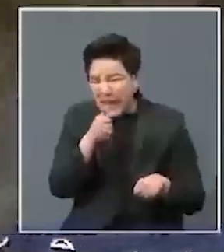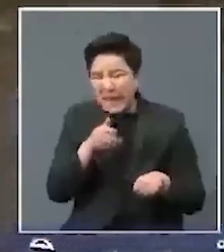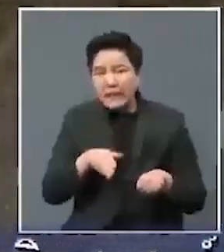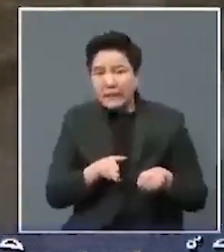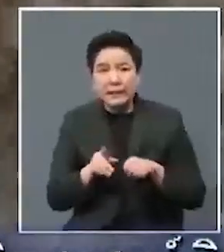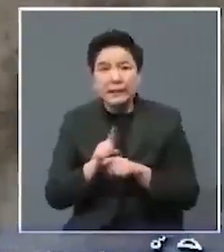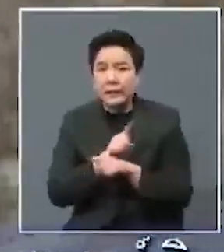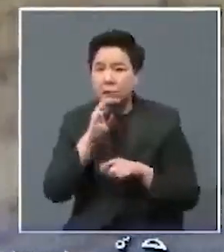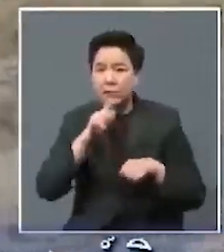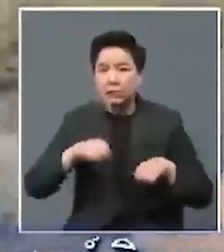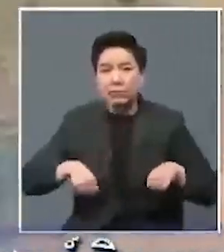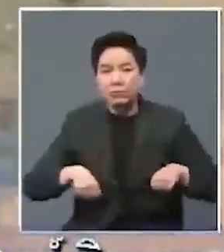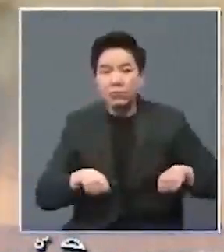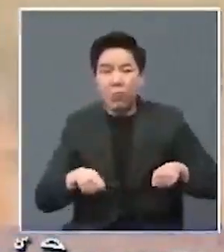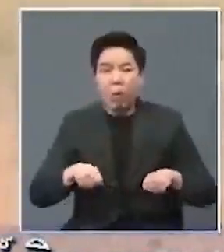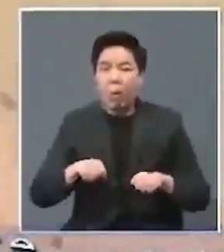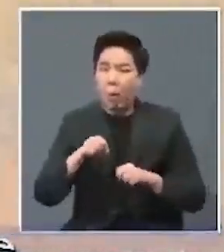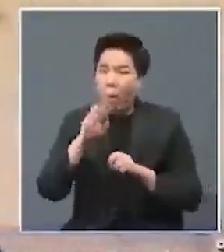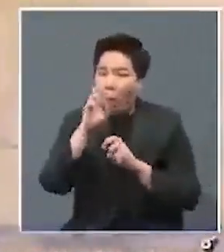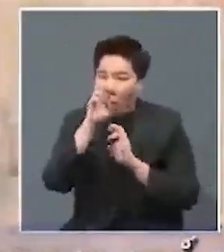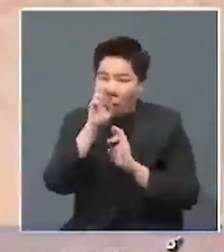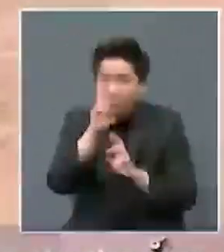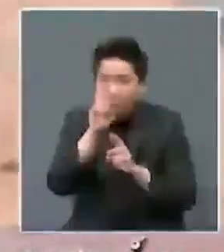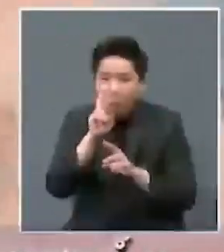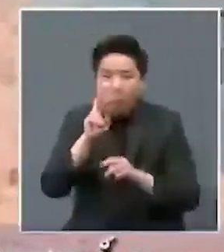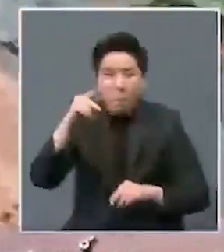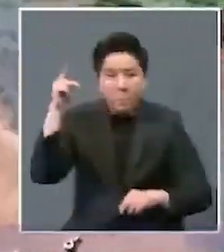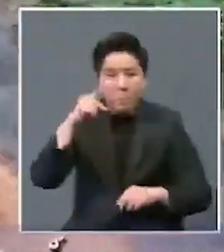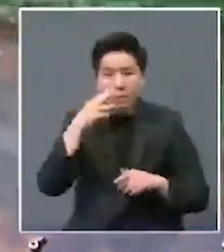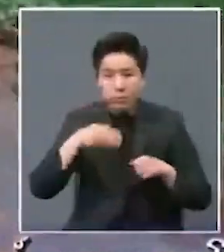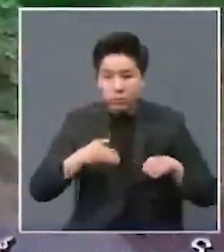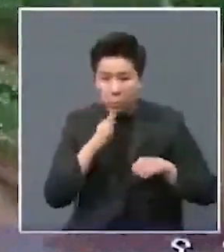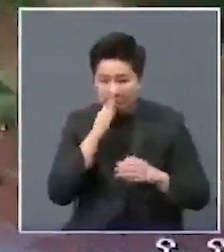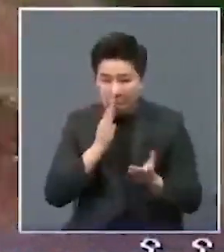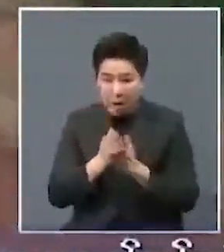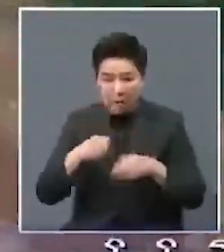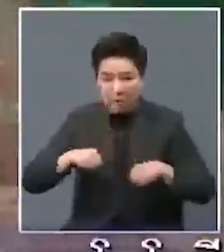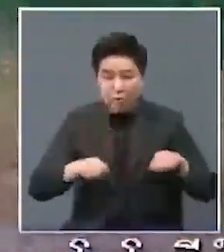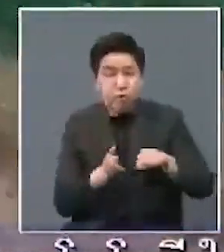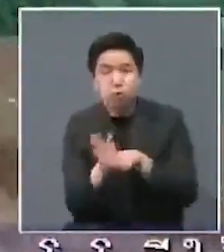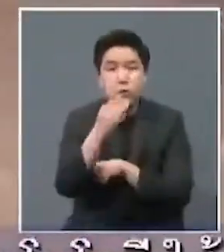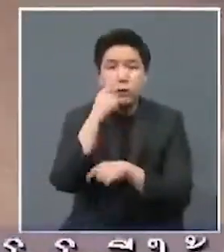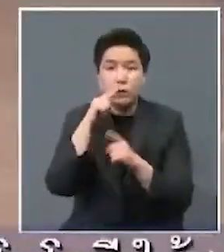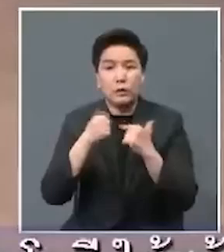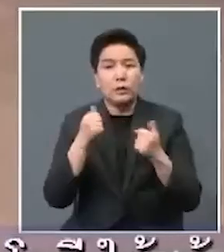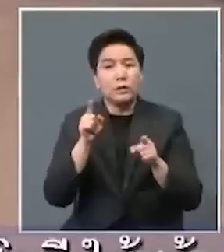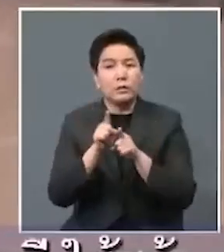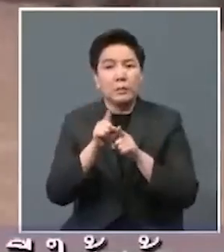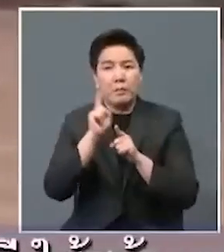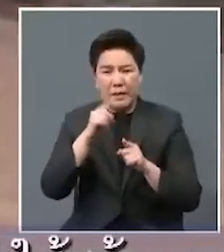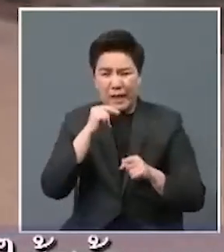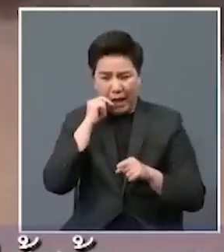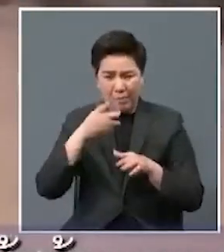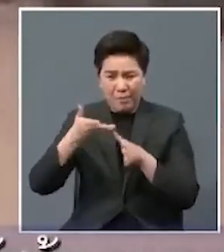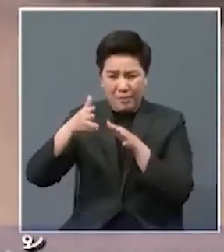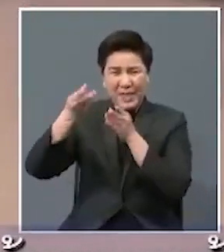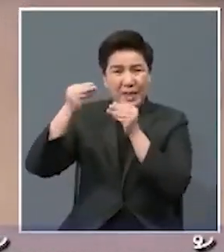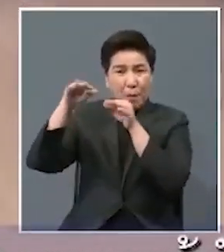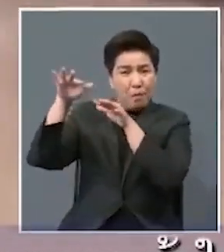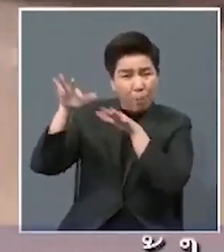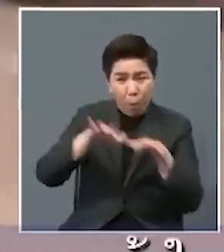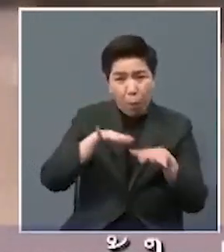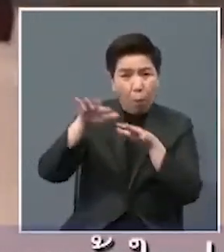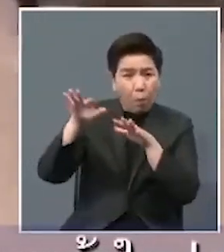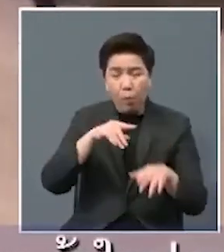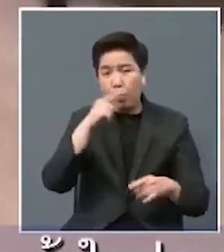างแต่เวลาขี่รถมอเตอร์ไซค์นี่ก็ต้องใช้ความระมัดระวังเป็นพิเศษเลยถ้าจะผ่านเส้นทางตรงนี้เนื่องจากว่ายังเกิดการสไลด์ของดินลงมา